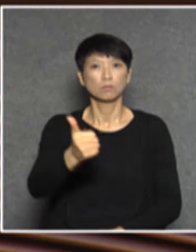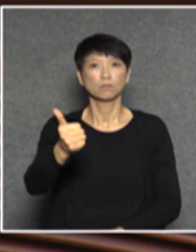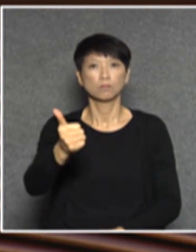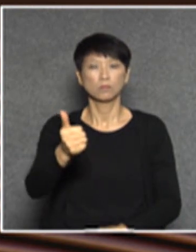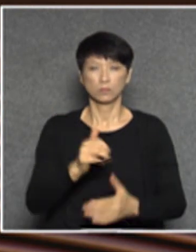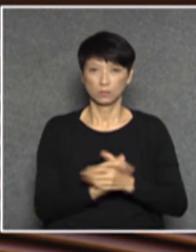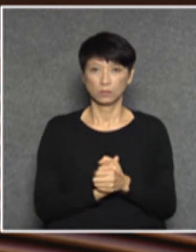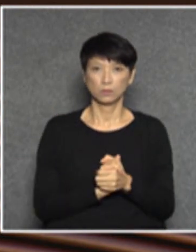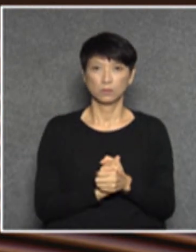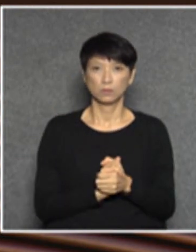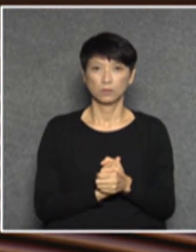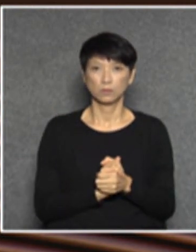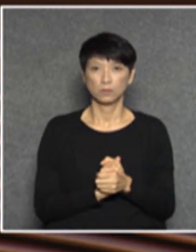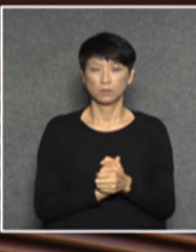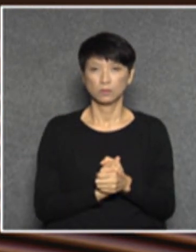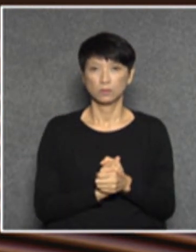有